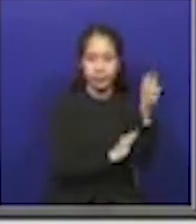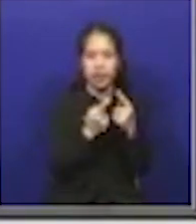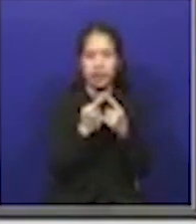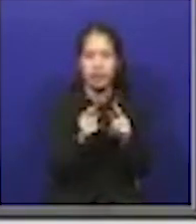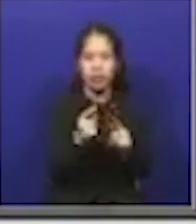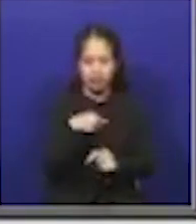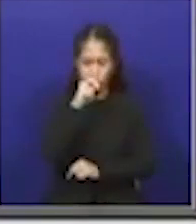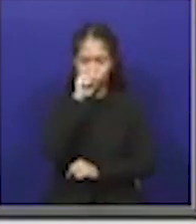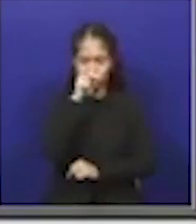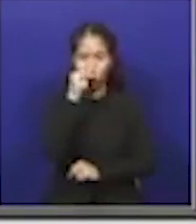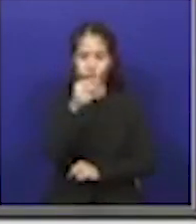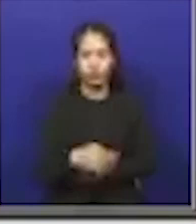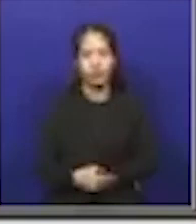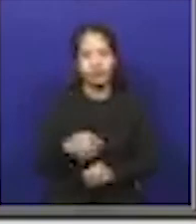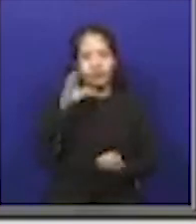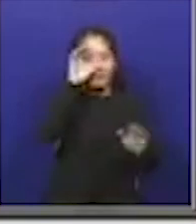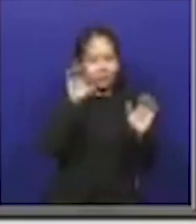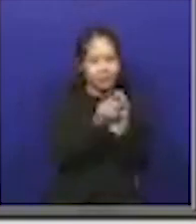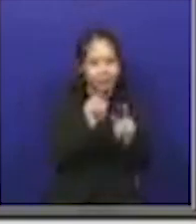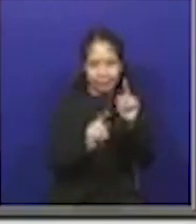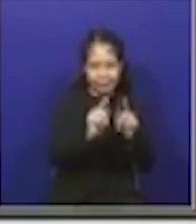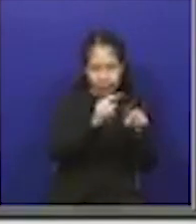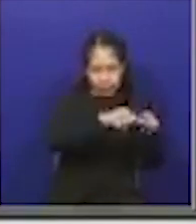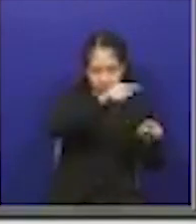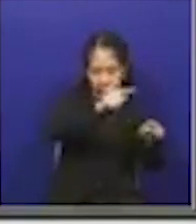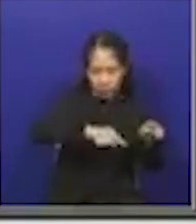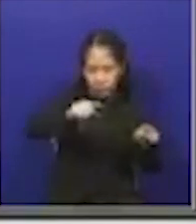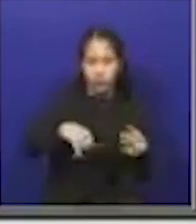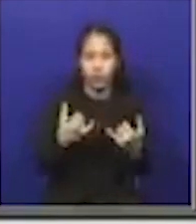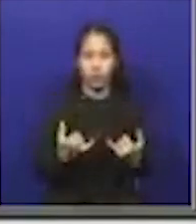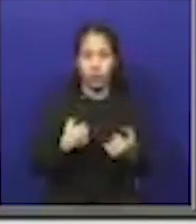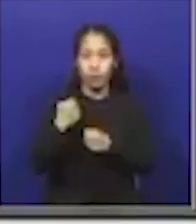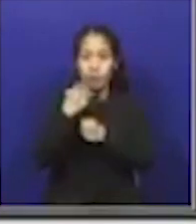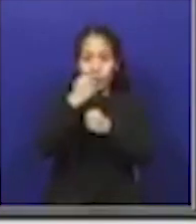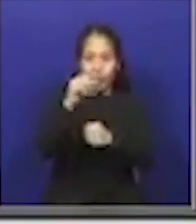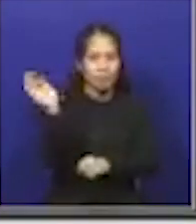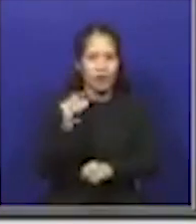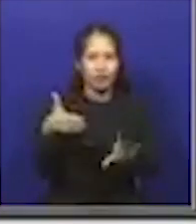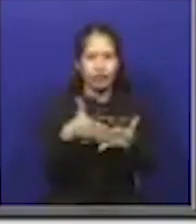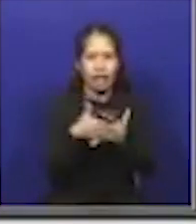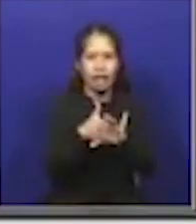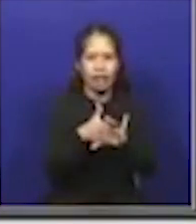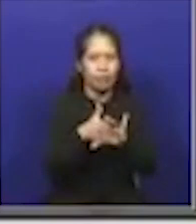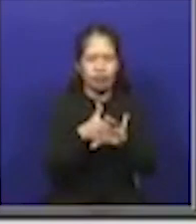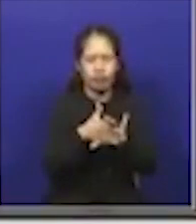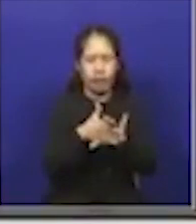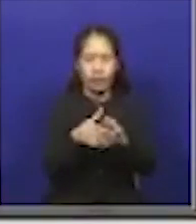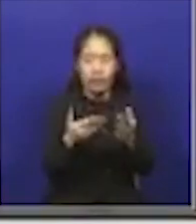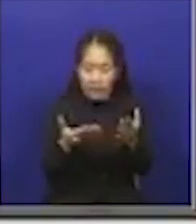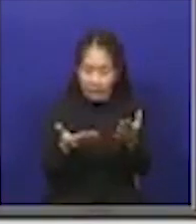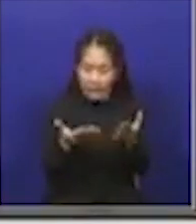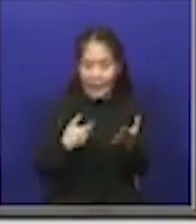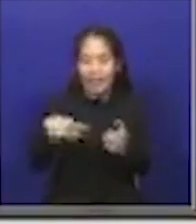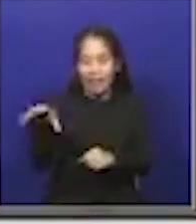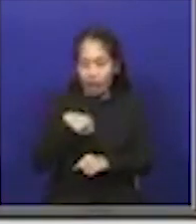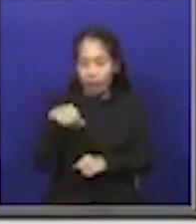านดูนะกราฟและการเดินทางวันนี้ผมพยายามจะไม่ใช้สไลด์หรือใช้น้อยที่สุดนะ